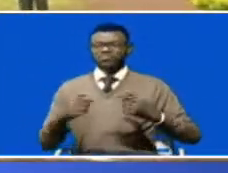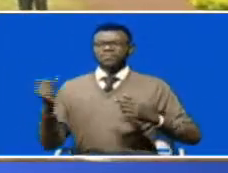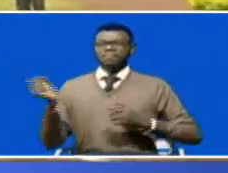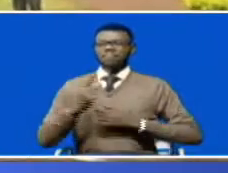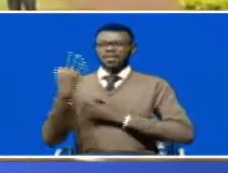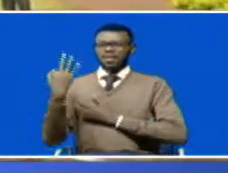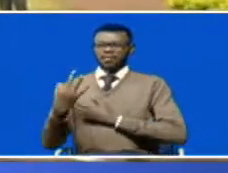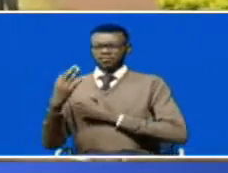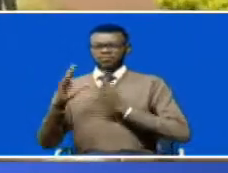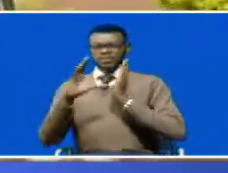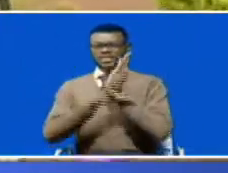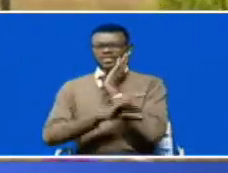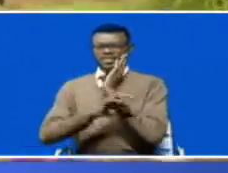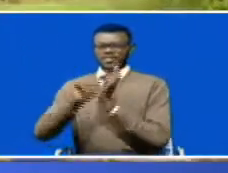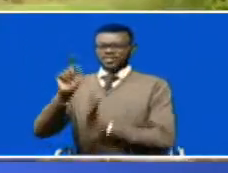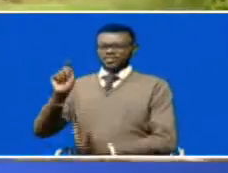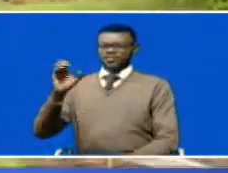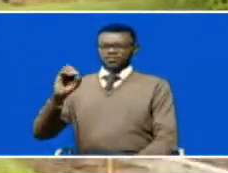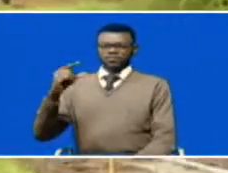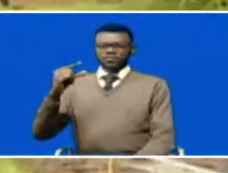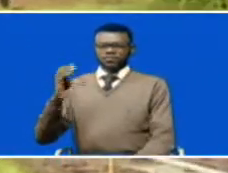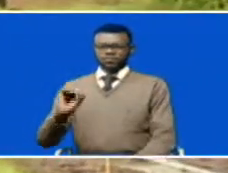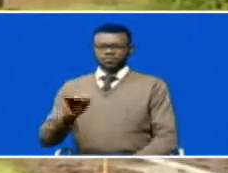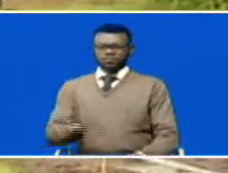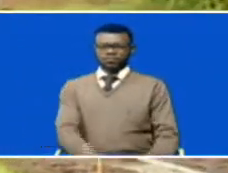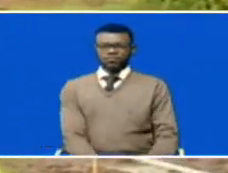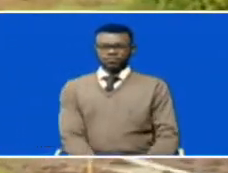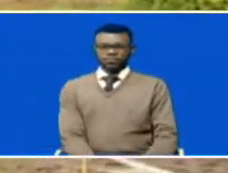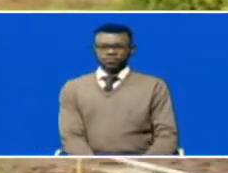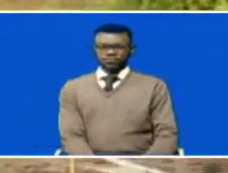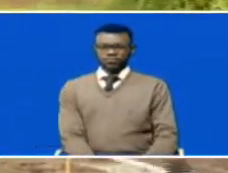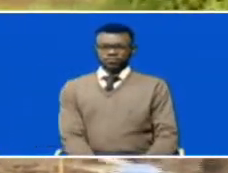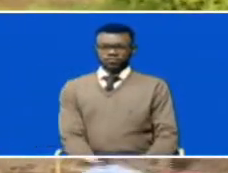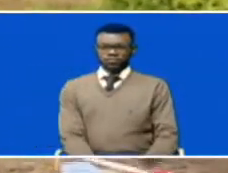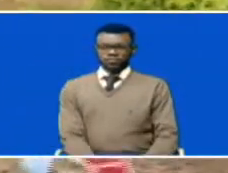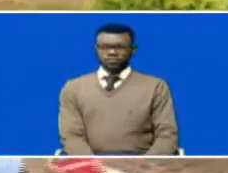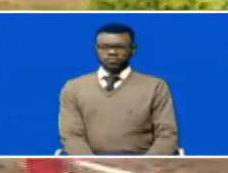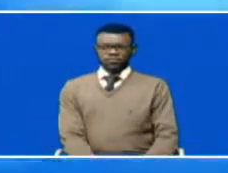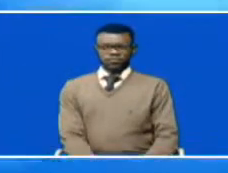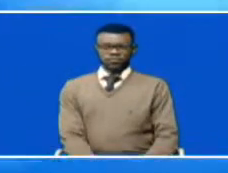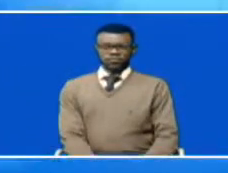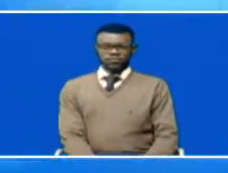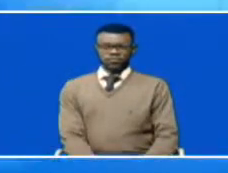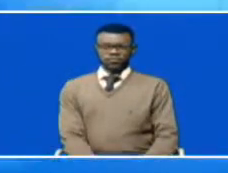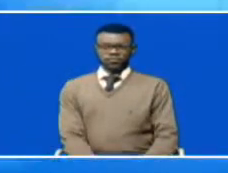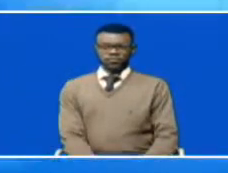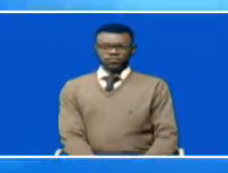nchini Togo. Jeff Mugire, KTN News, Nairobi.